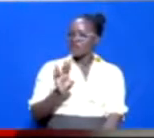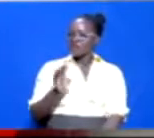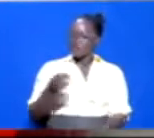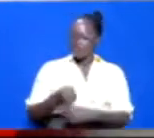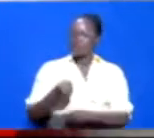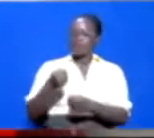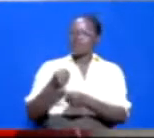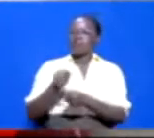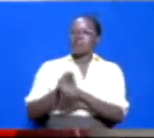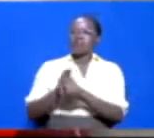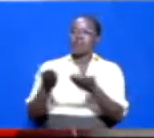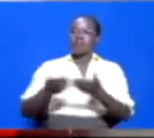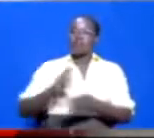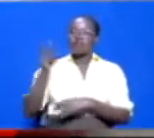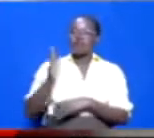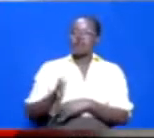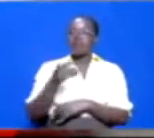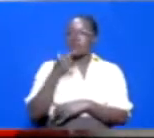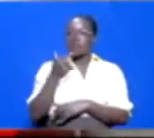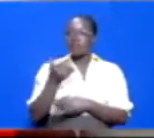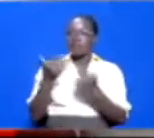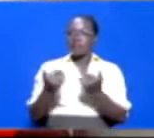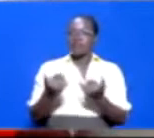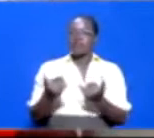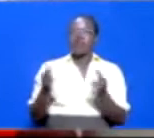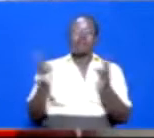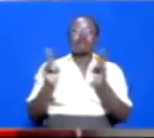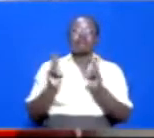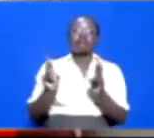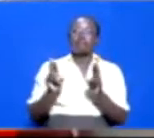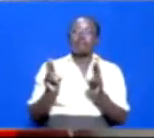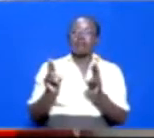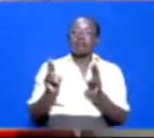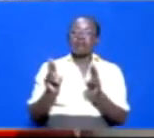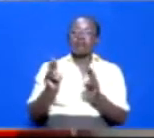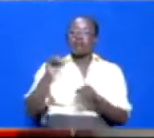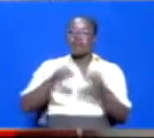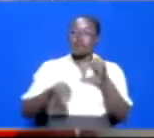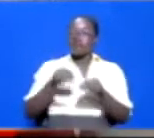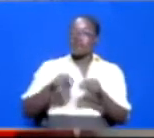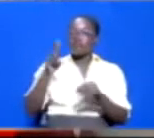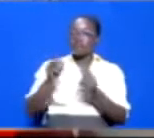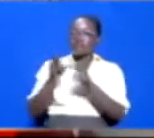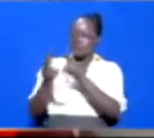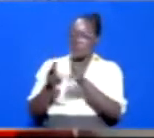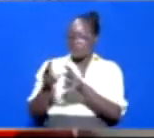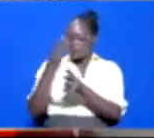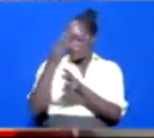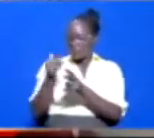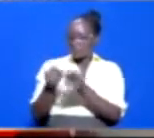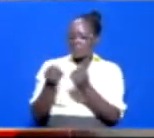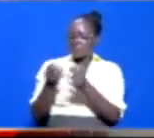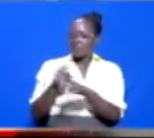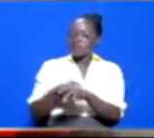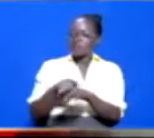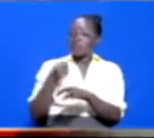kwa Wakenya ya kusema kwamba sasa tutakuwa tayari na ile uchaguzi ya 2022, kwa sababu mara kwa mara tumesema